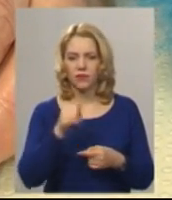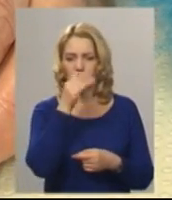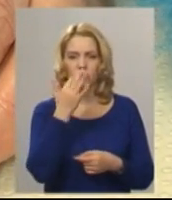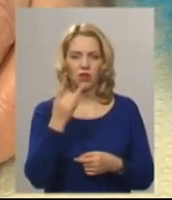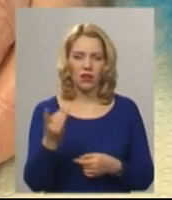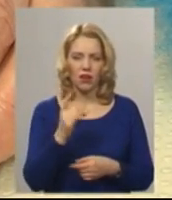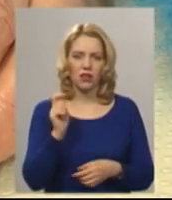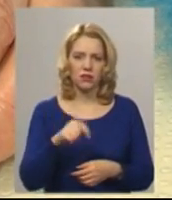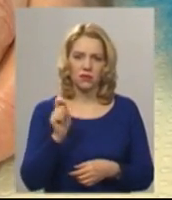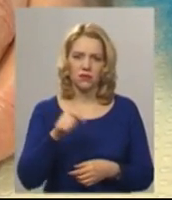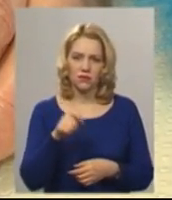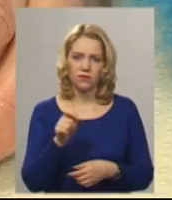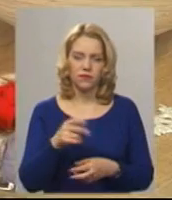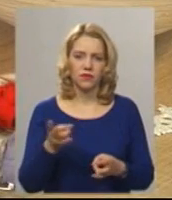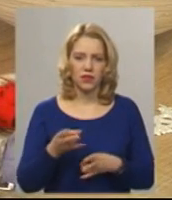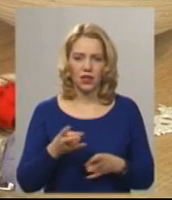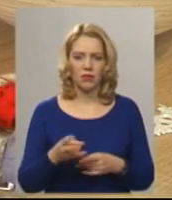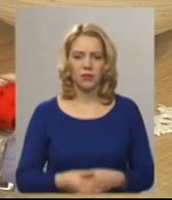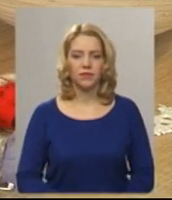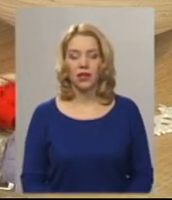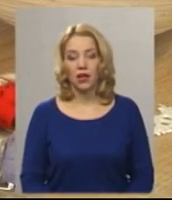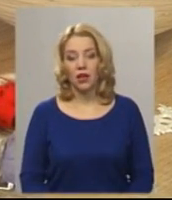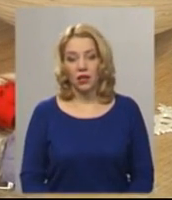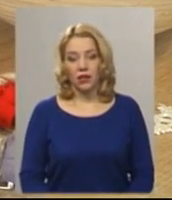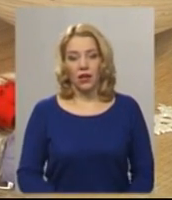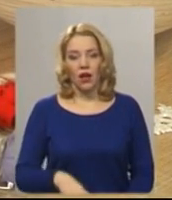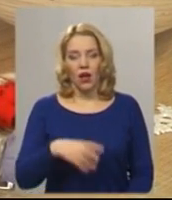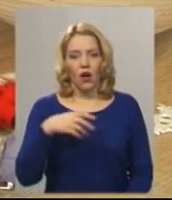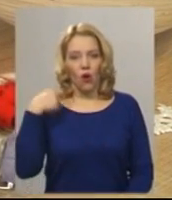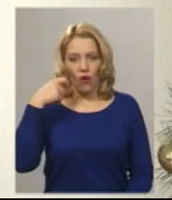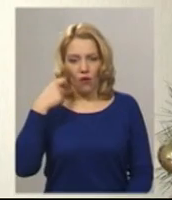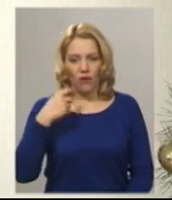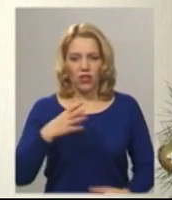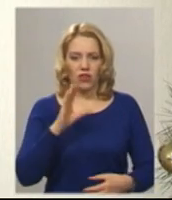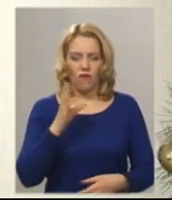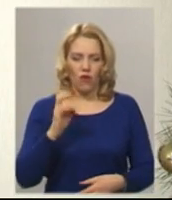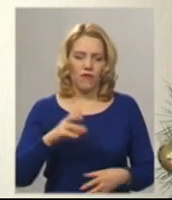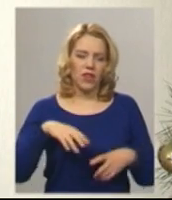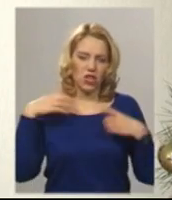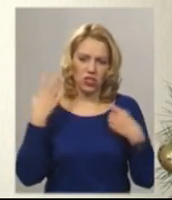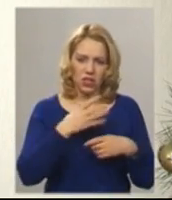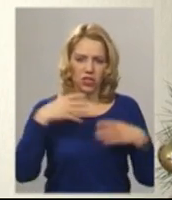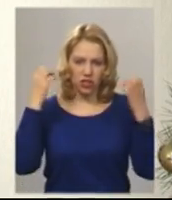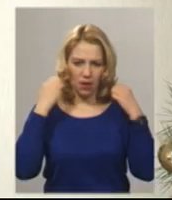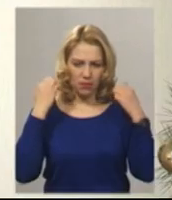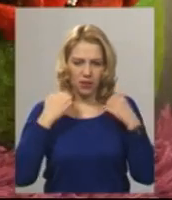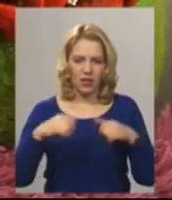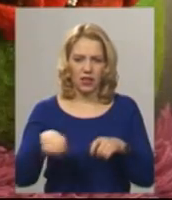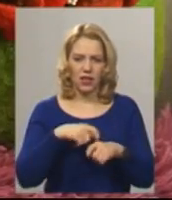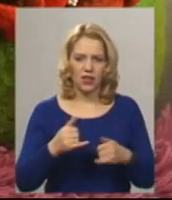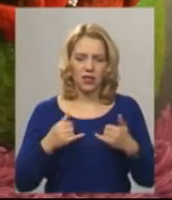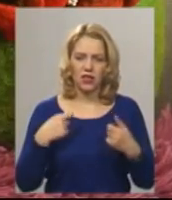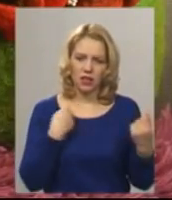порахувати, скільки ударів голочкою треба нанести. Із овечої вовни художниця створює шапки, шарфи, взуття, тканину для одягу, жіночі сумки